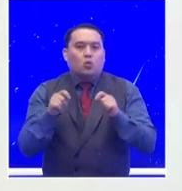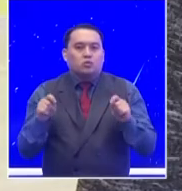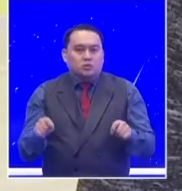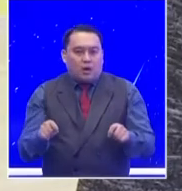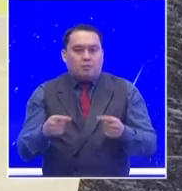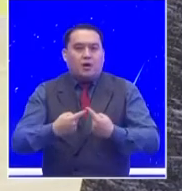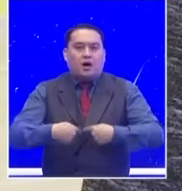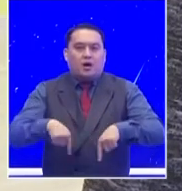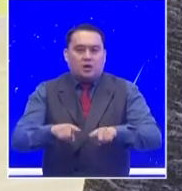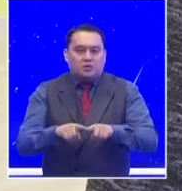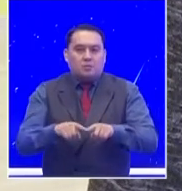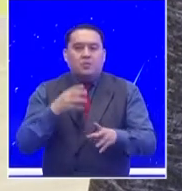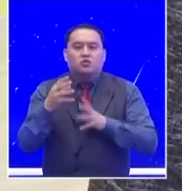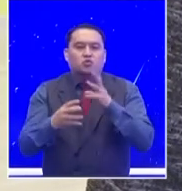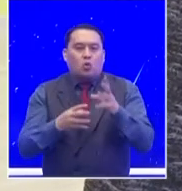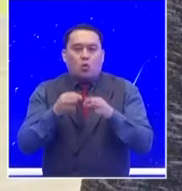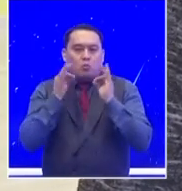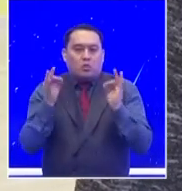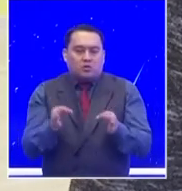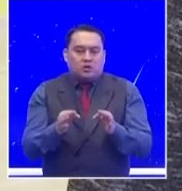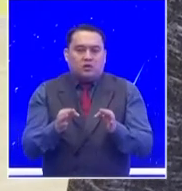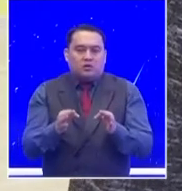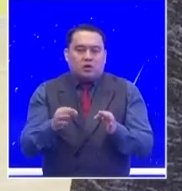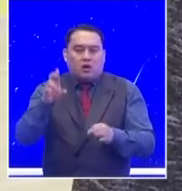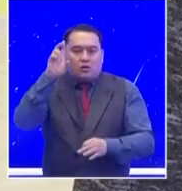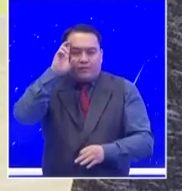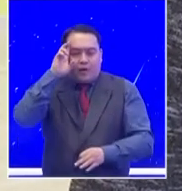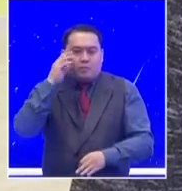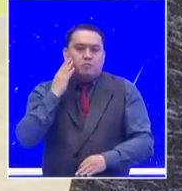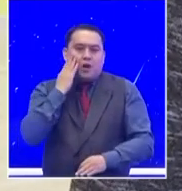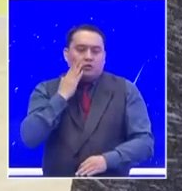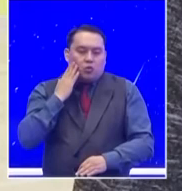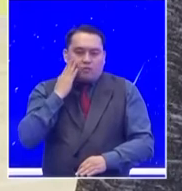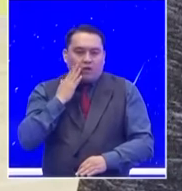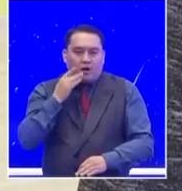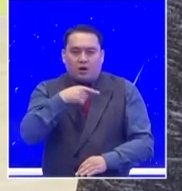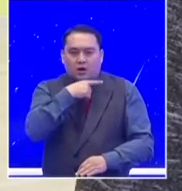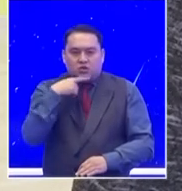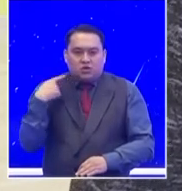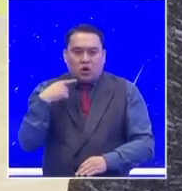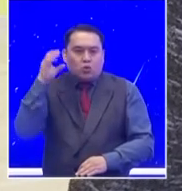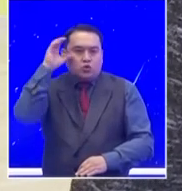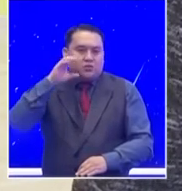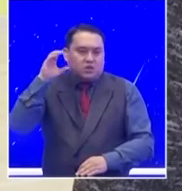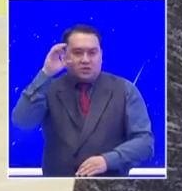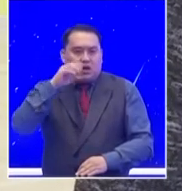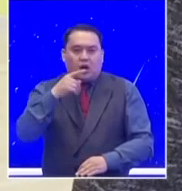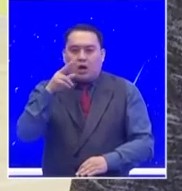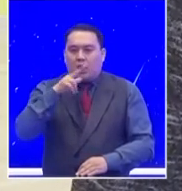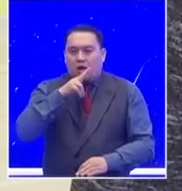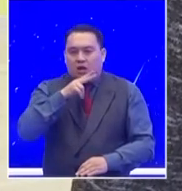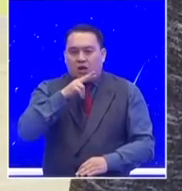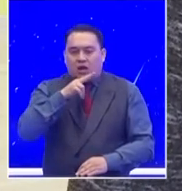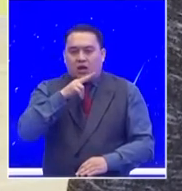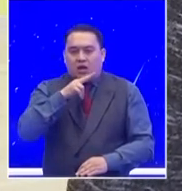на базе международного опыта таких стран, как Молдова, Россия, Узбекистан, Корея.